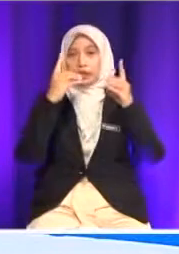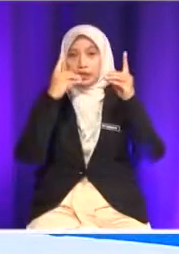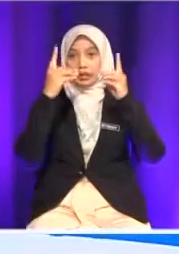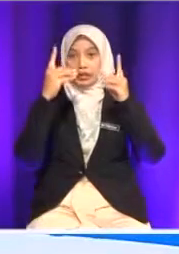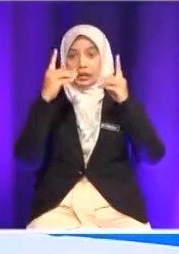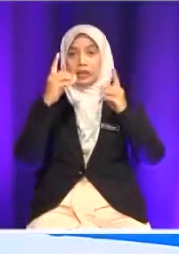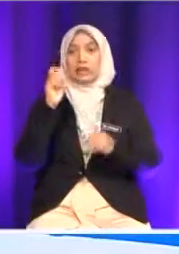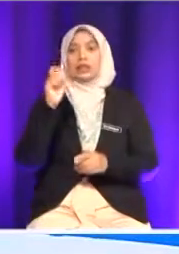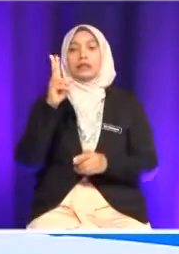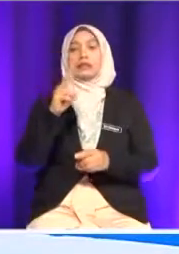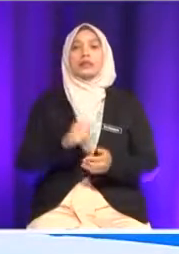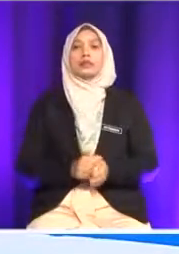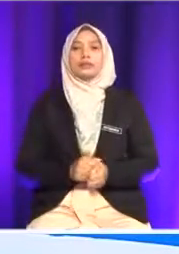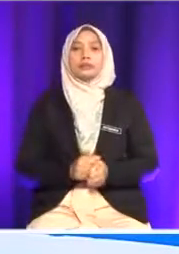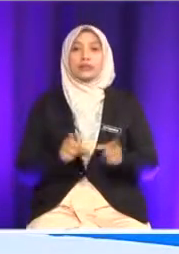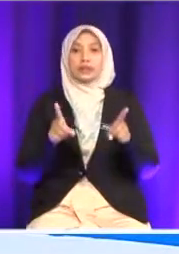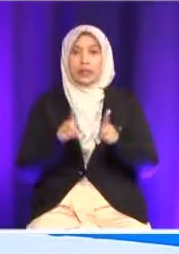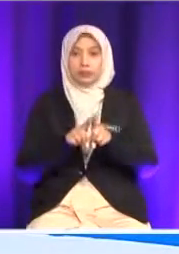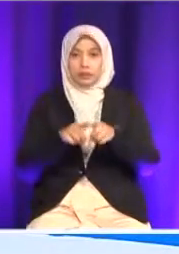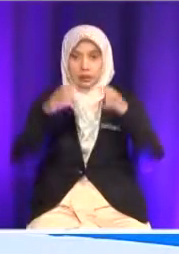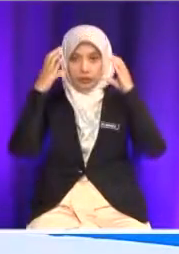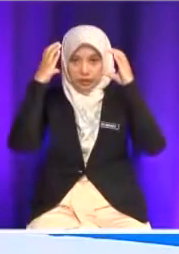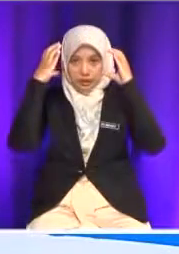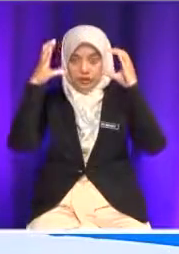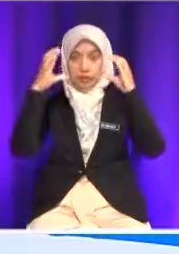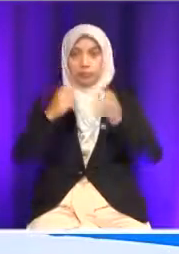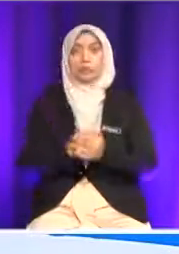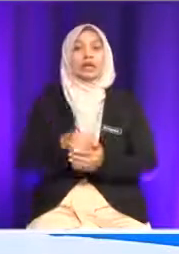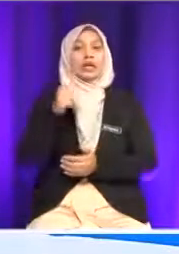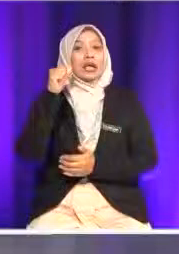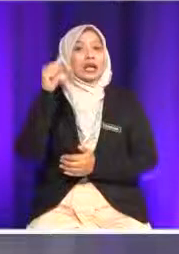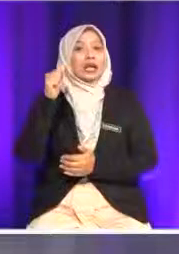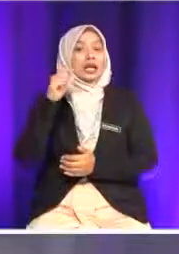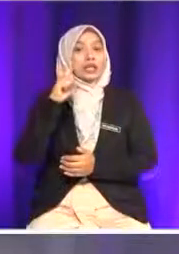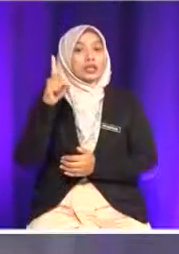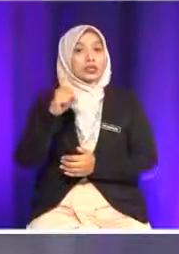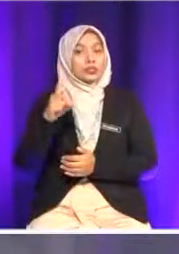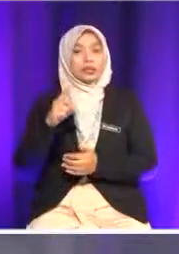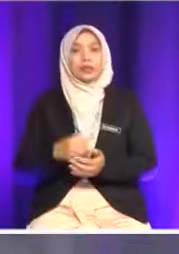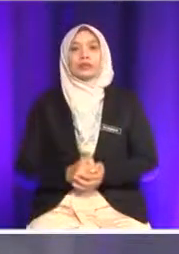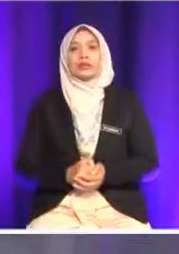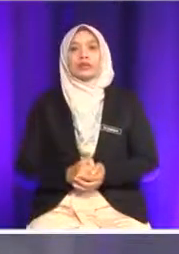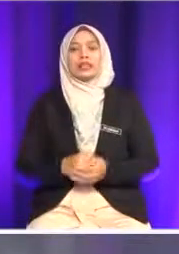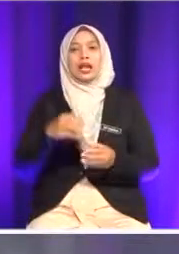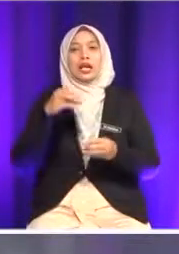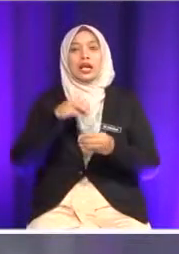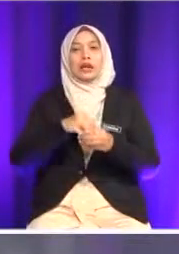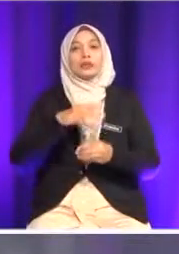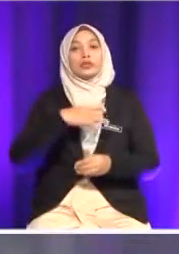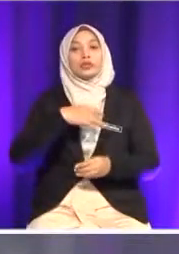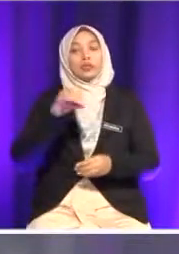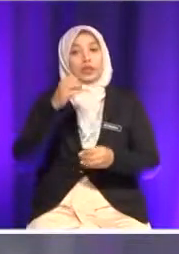Masih bersama saya membincangkan alkita mengenali kontrak realistic dalam inventry minat kerja ya